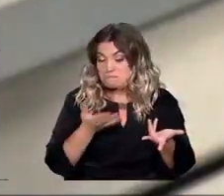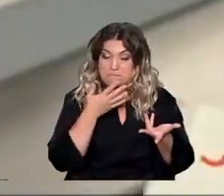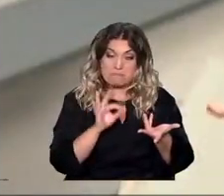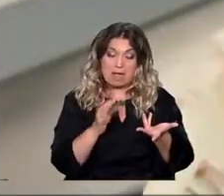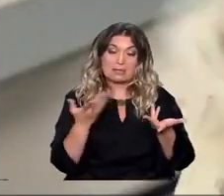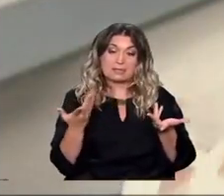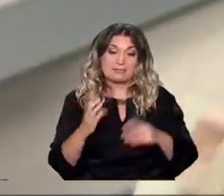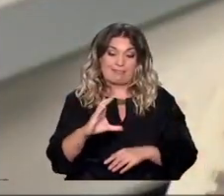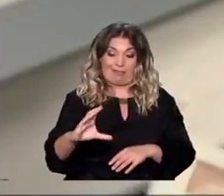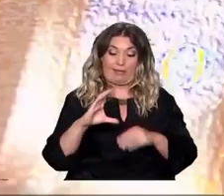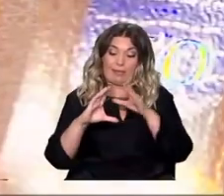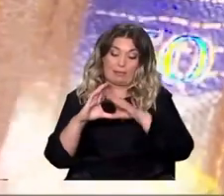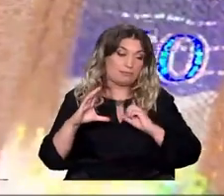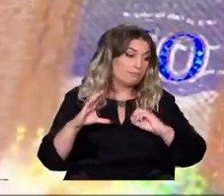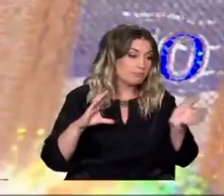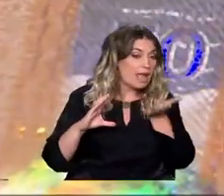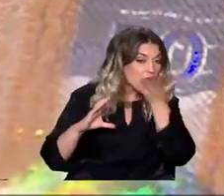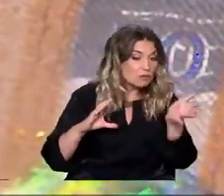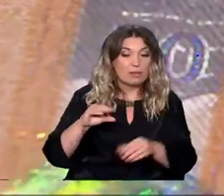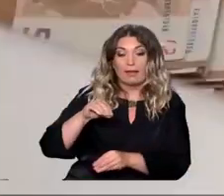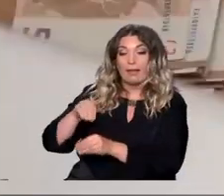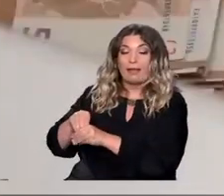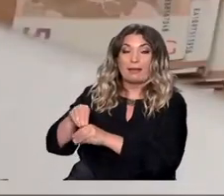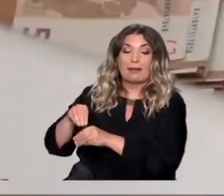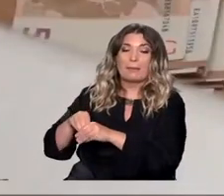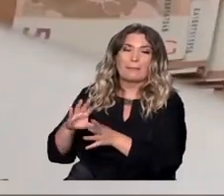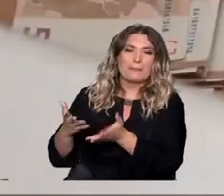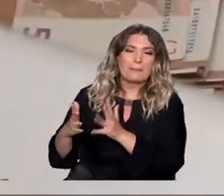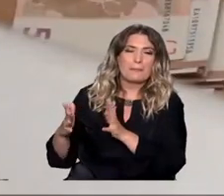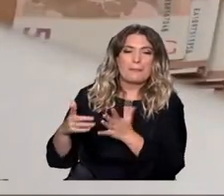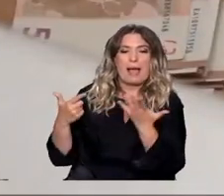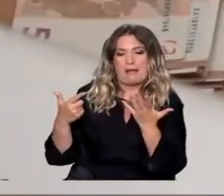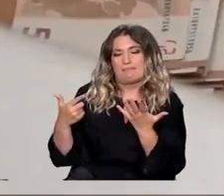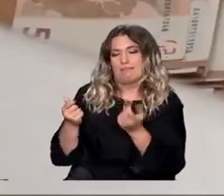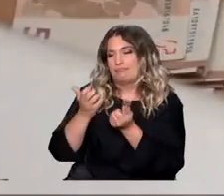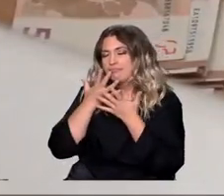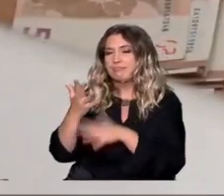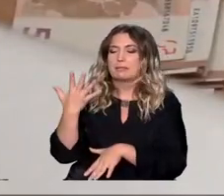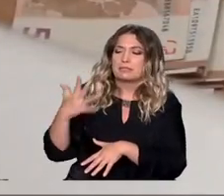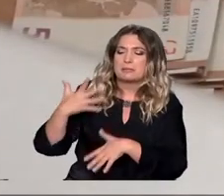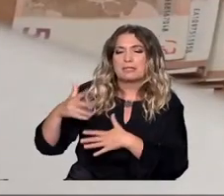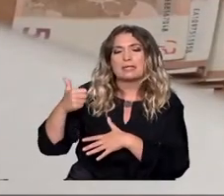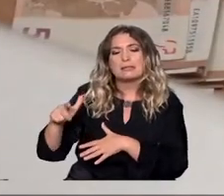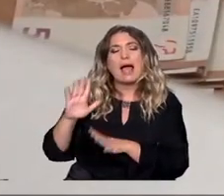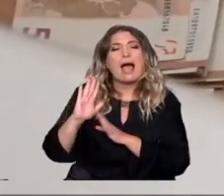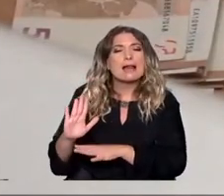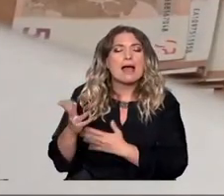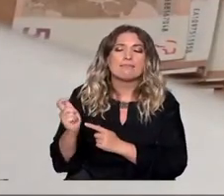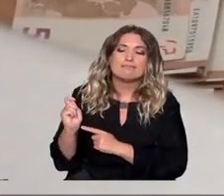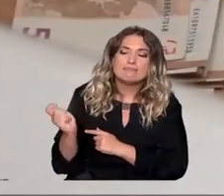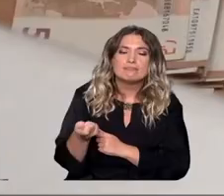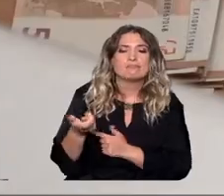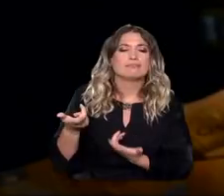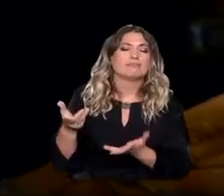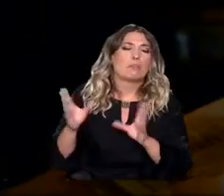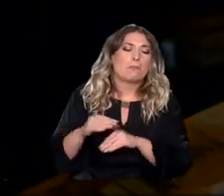μήνα γύρω στα 7.600 ευρώ. Φυσικά, από αυτά τα λεφτά θα πρέπει να αφαιρεθούν τα έξοδα που κάνει κάθε άνθρωπος που εργάζεται για τα παιδιά,